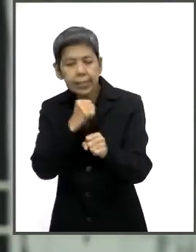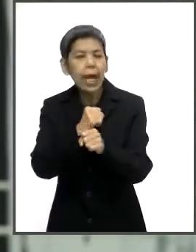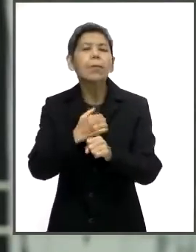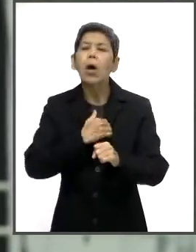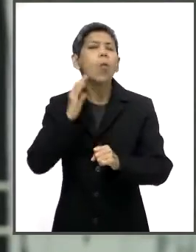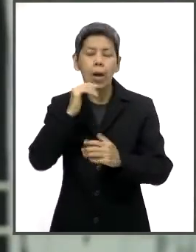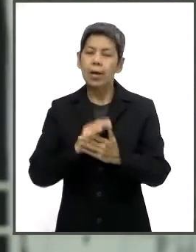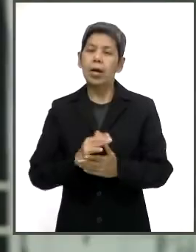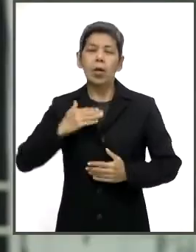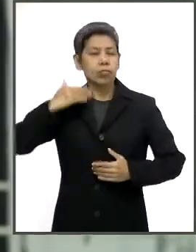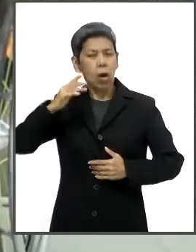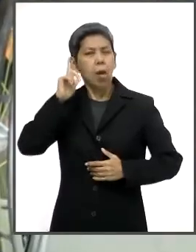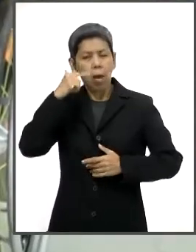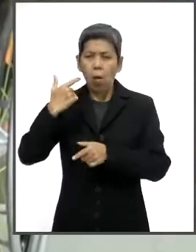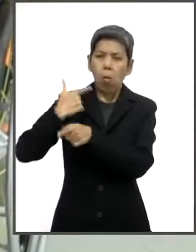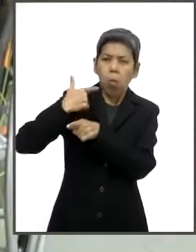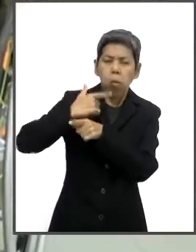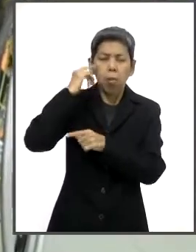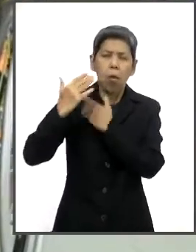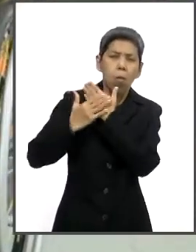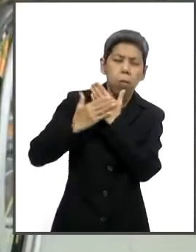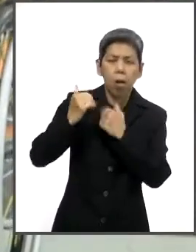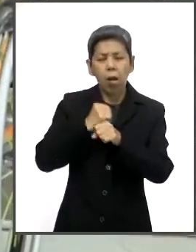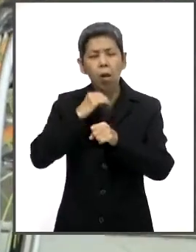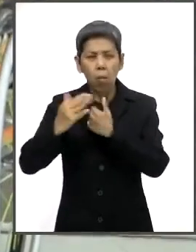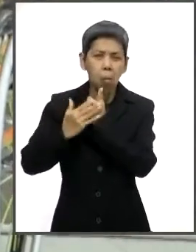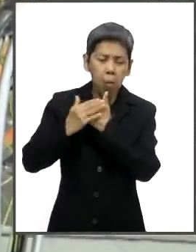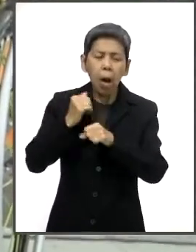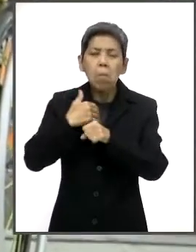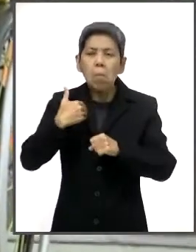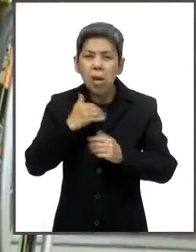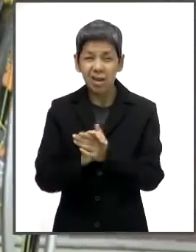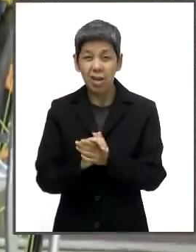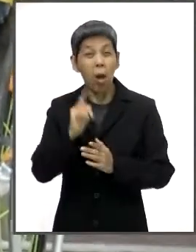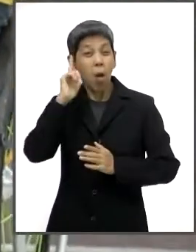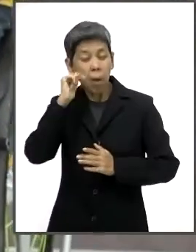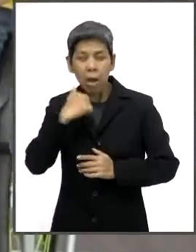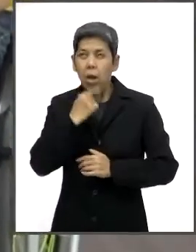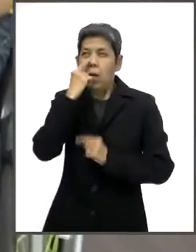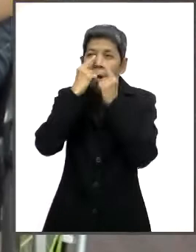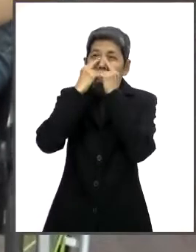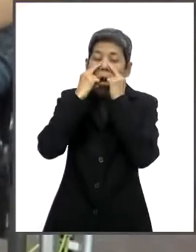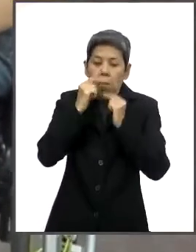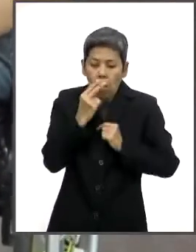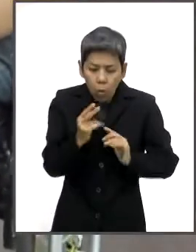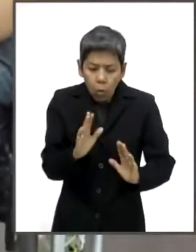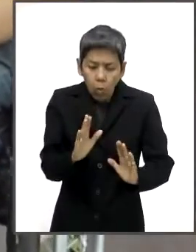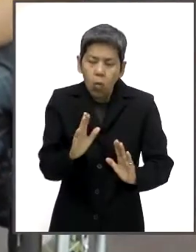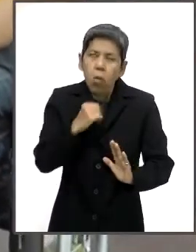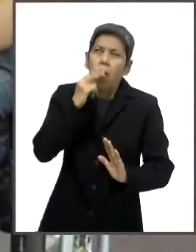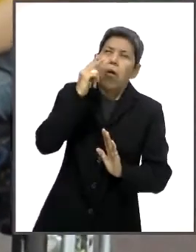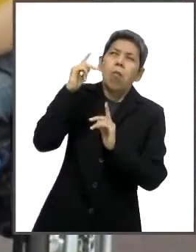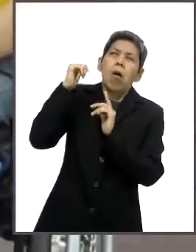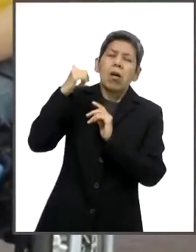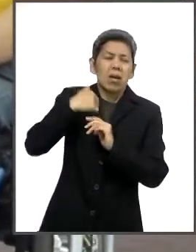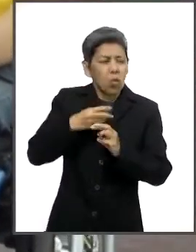างทั่วไปของพ่อแม่แล้วเสร็จแล้วแม่ก็ต้องมาดูแลเราเนี่ยเรามองแล้วว่าแม่ ทุกครั้งที่เราร้องไห้แม่จะร้องตามเนี่ยเราม